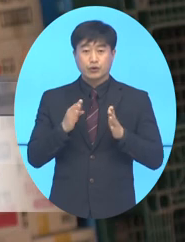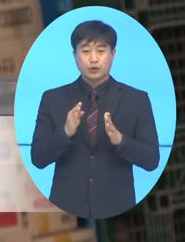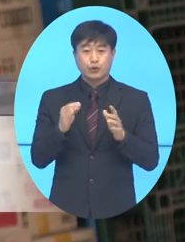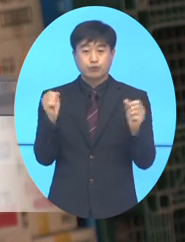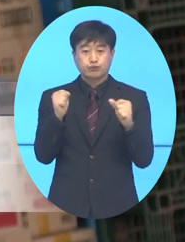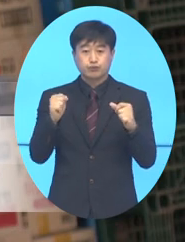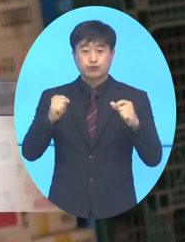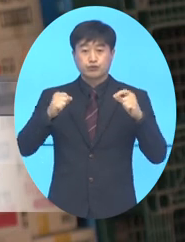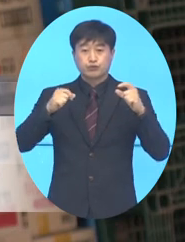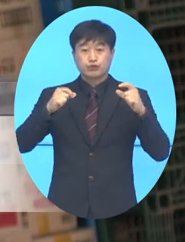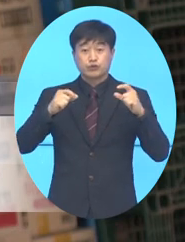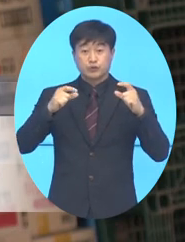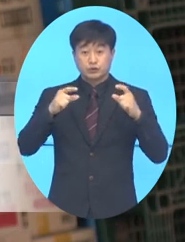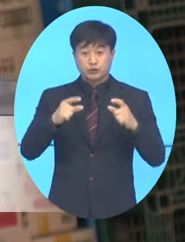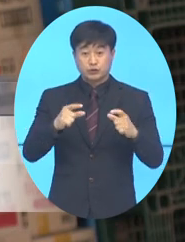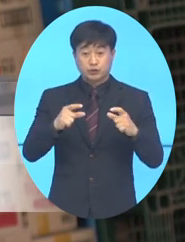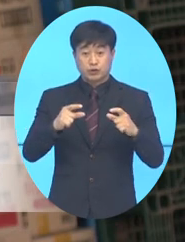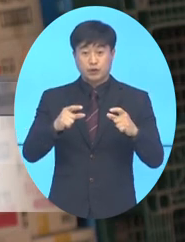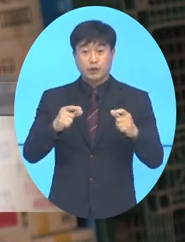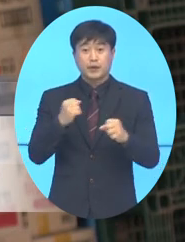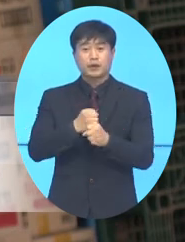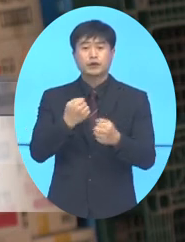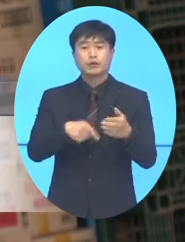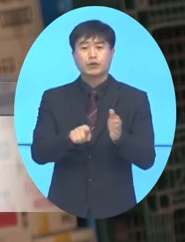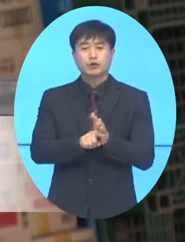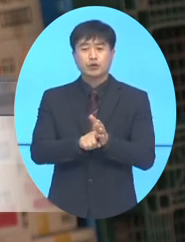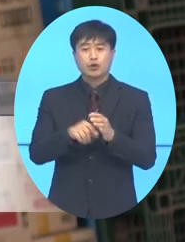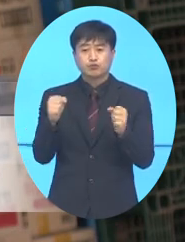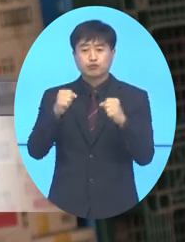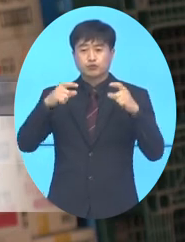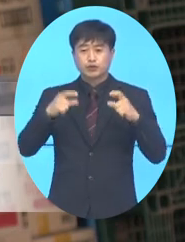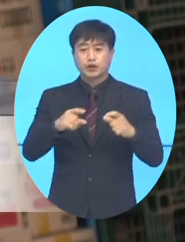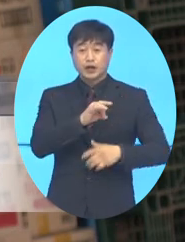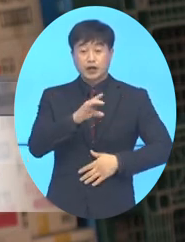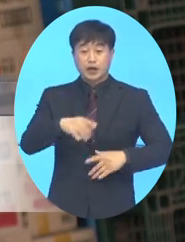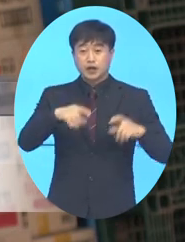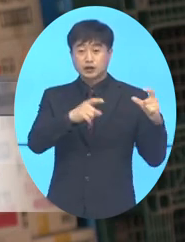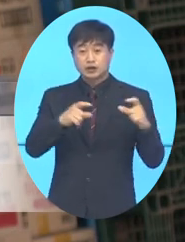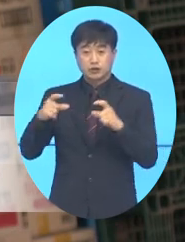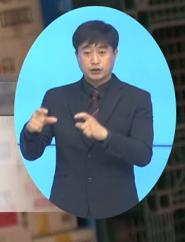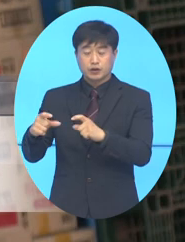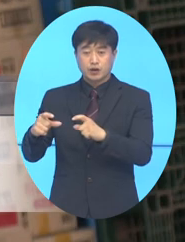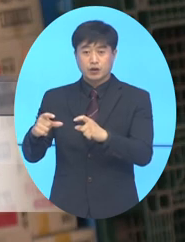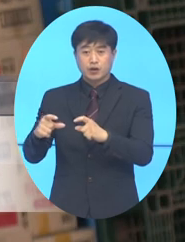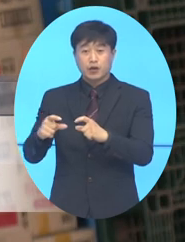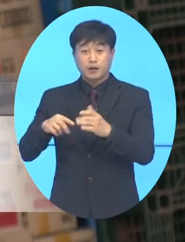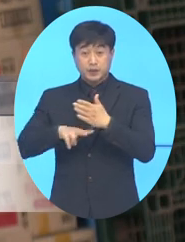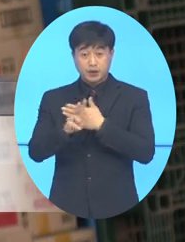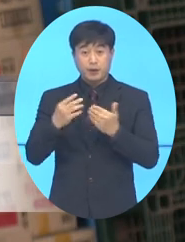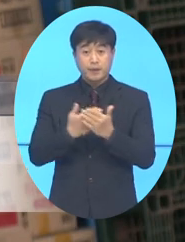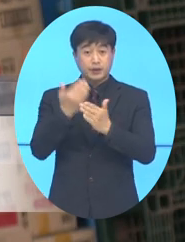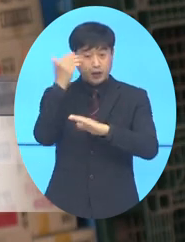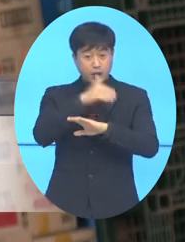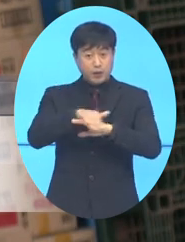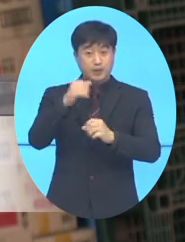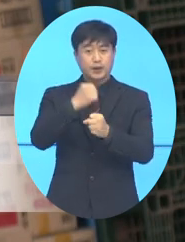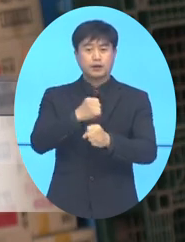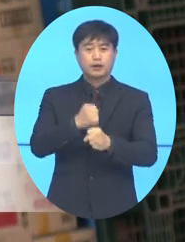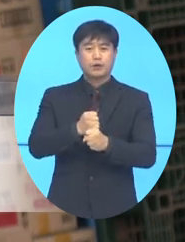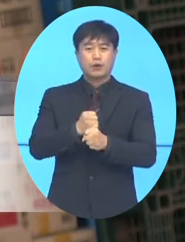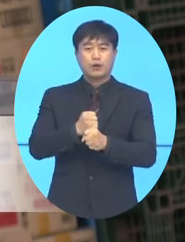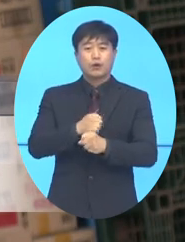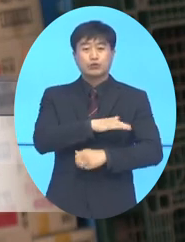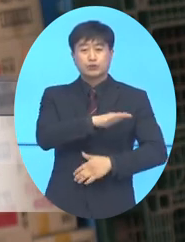경기 북도 자치도를 만들기 위해서는 경기북부의 각 지역별로 비전과 발전 계획을 만들고